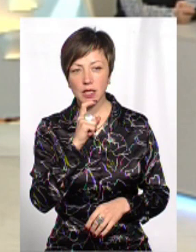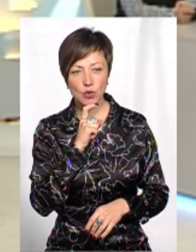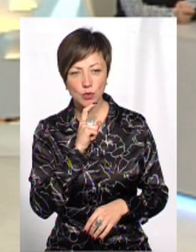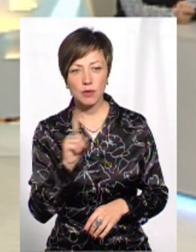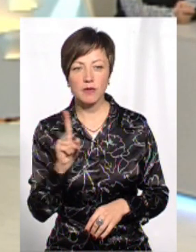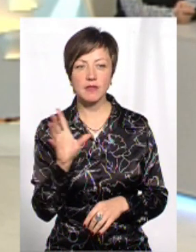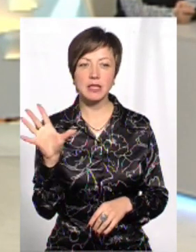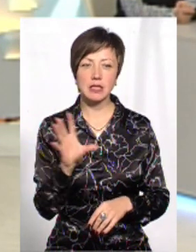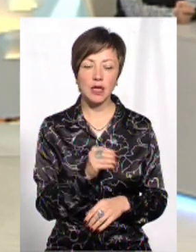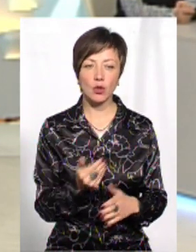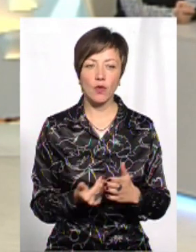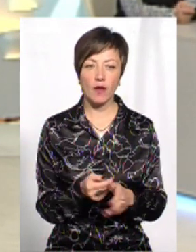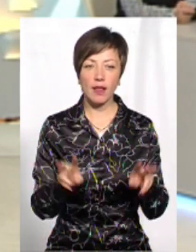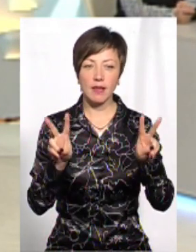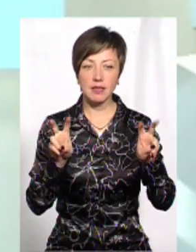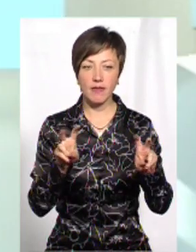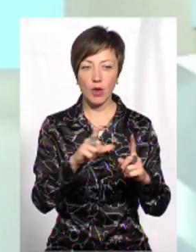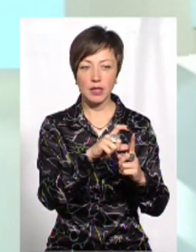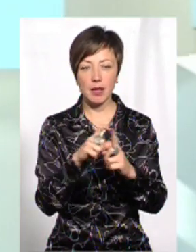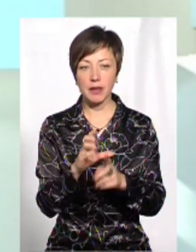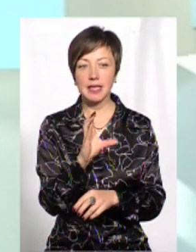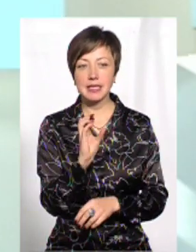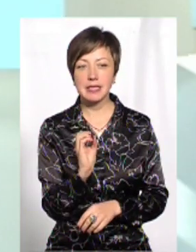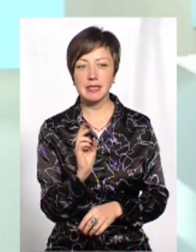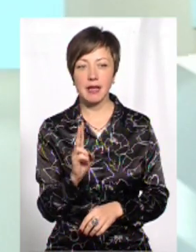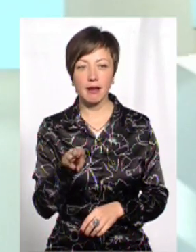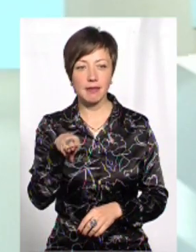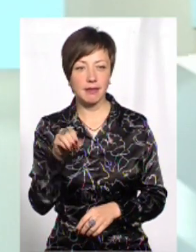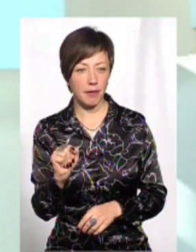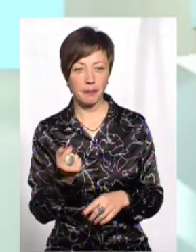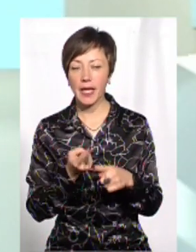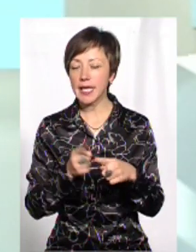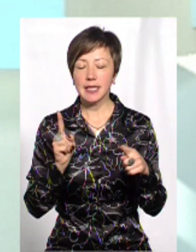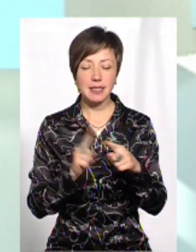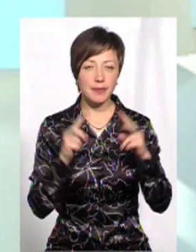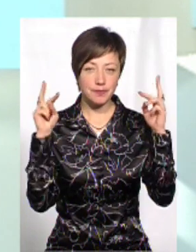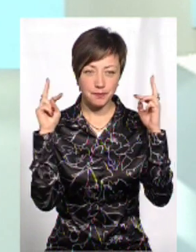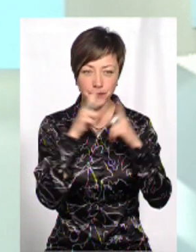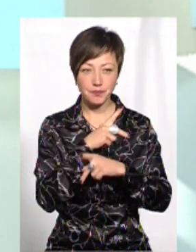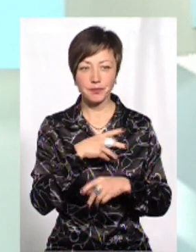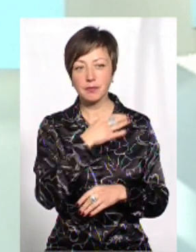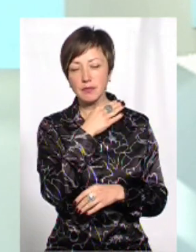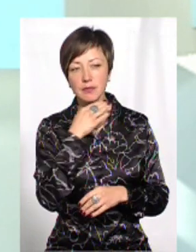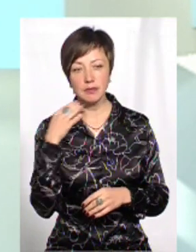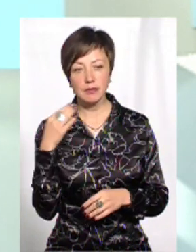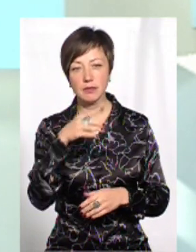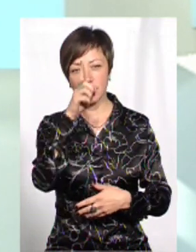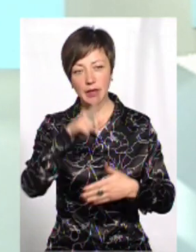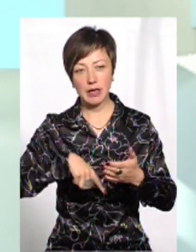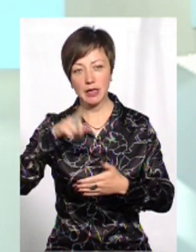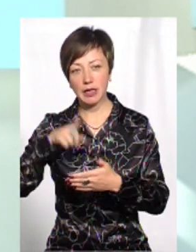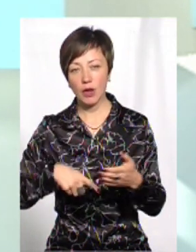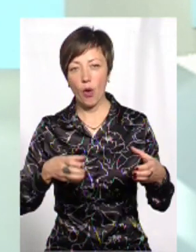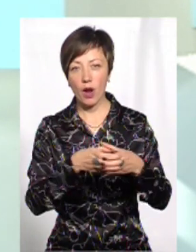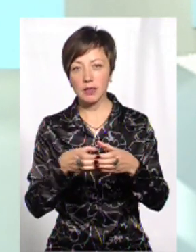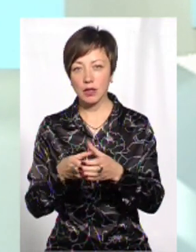що нове, називають термін сектами. Це не досить коректно, оскільки багато з тих релігійних організацій, які у